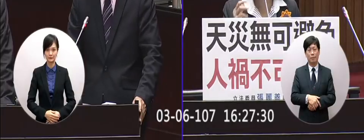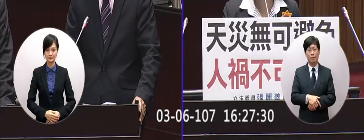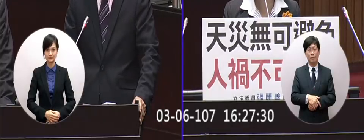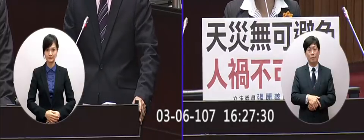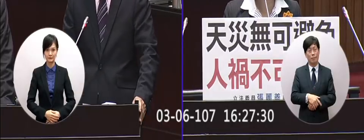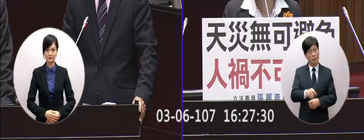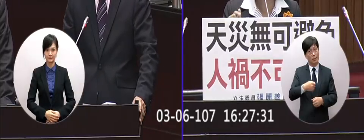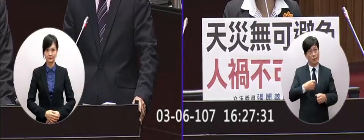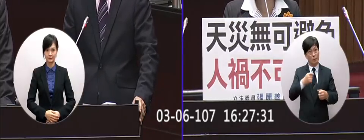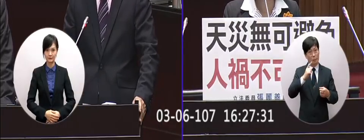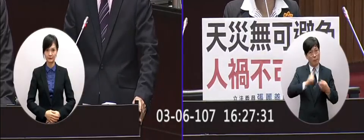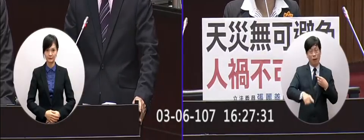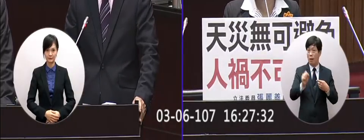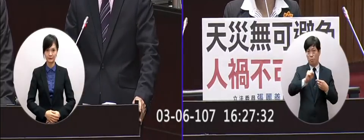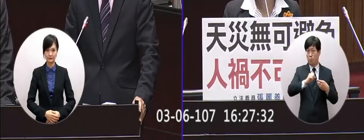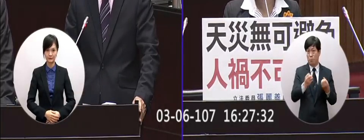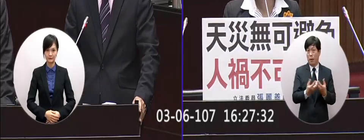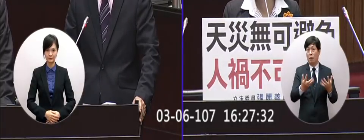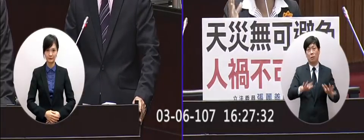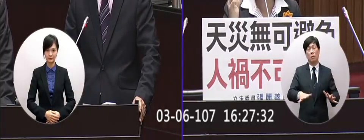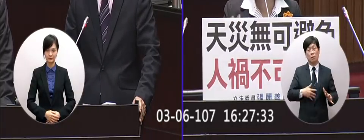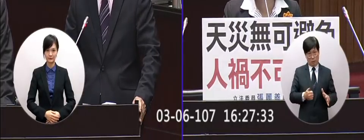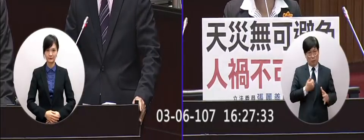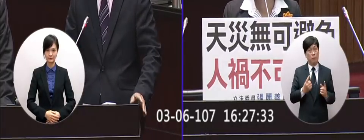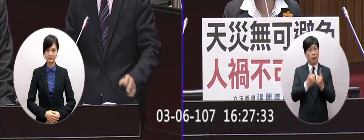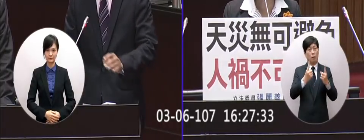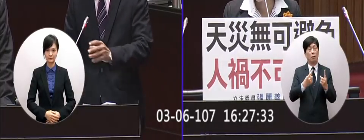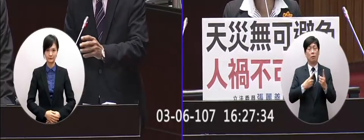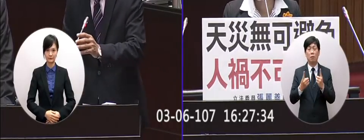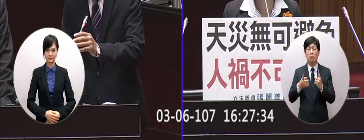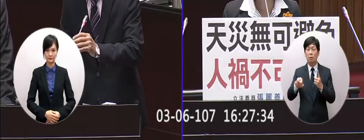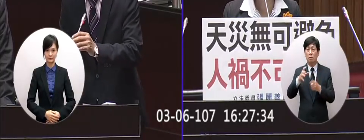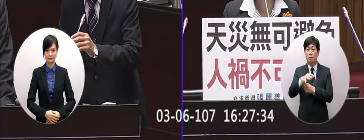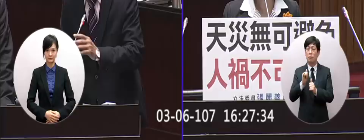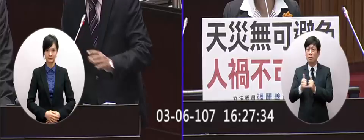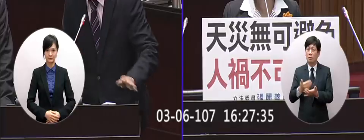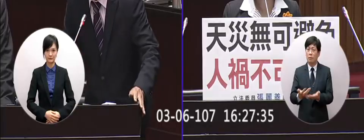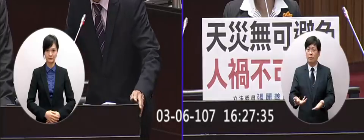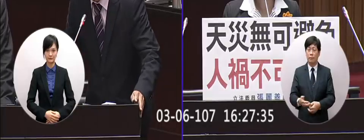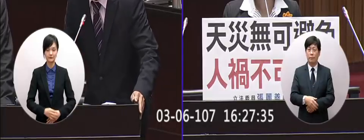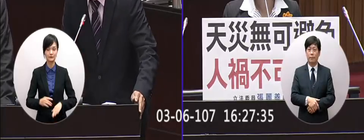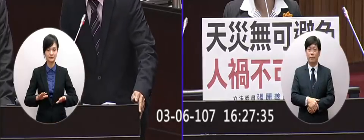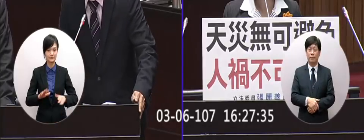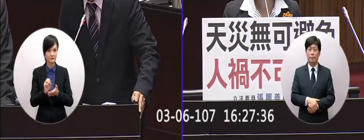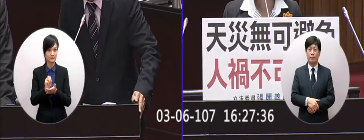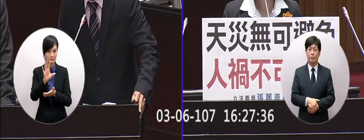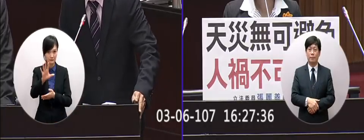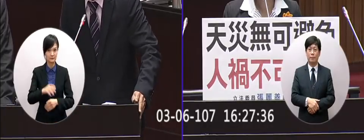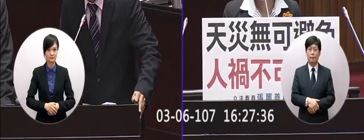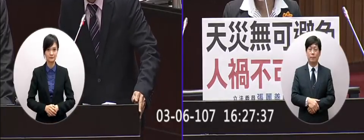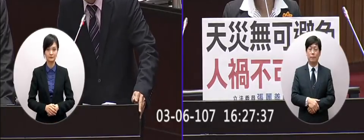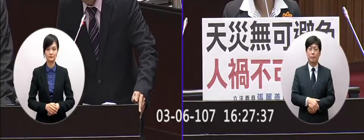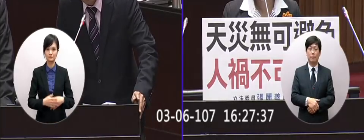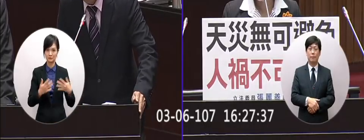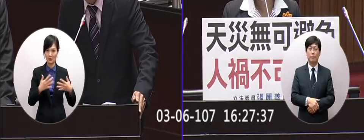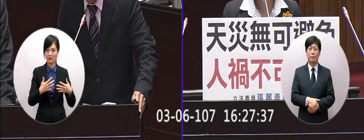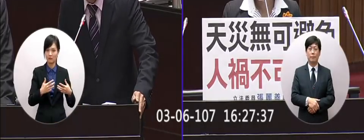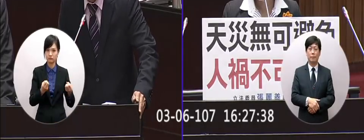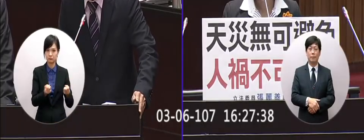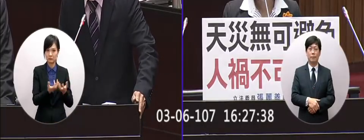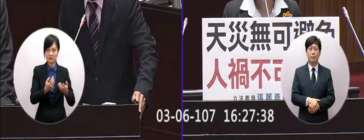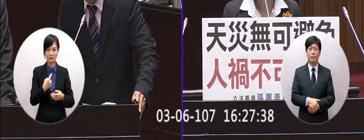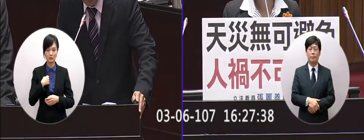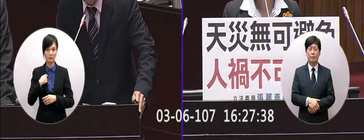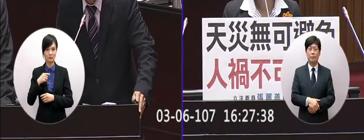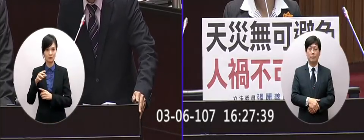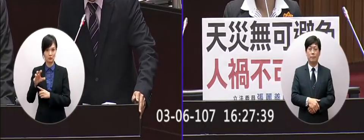不应该发生，那现在发生了，发生了，对农民怎么交代？ 所以跟委员报告，问题虽然不是农委